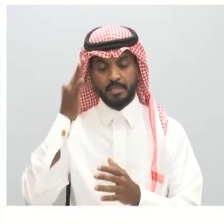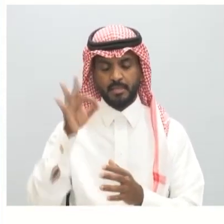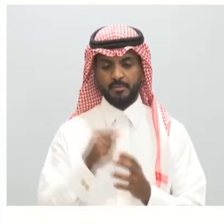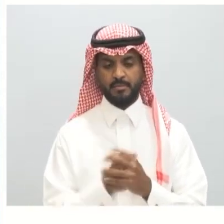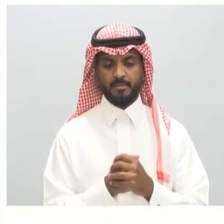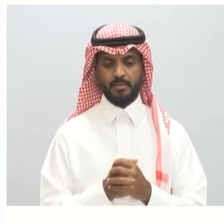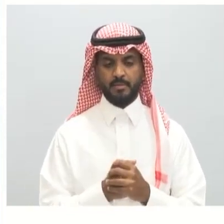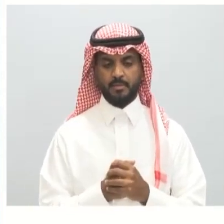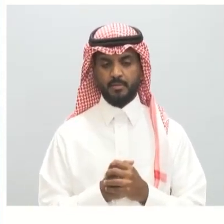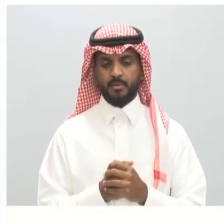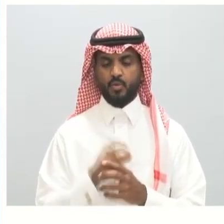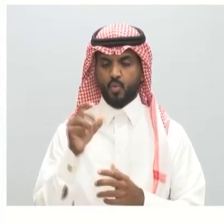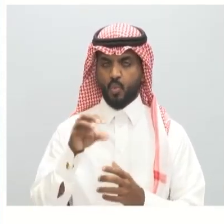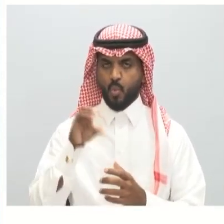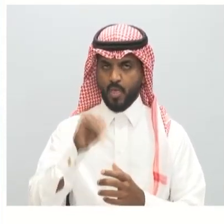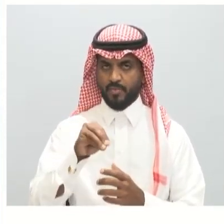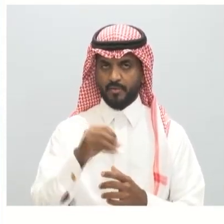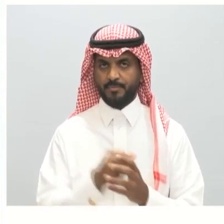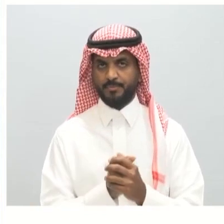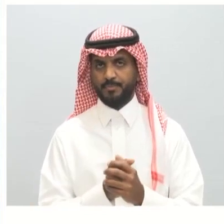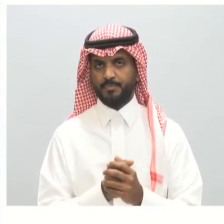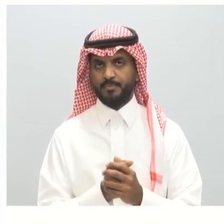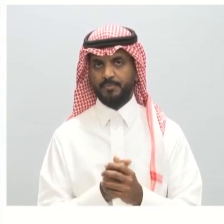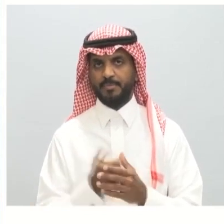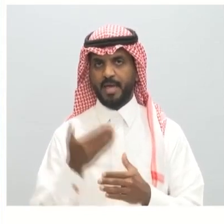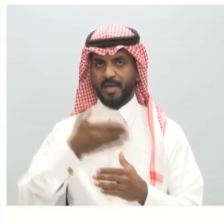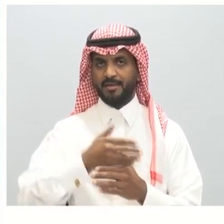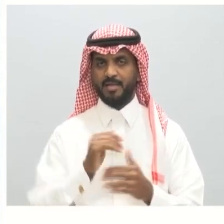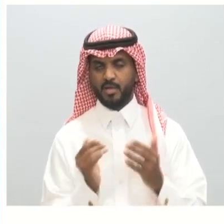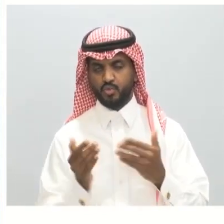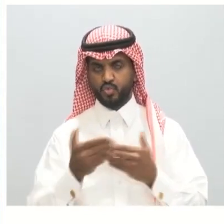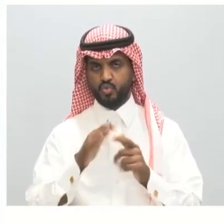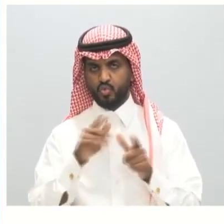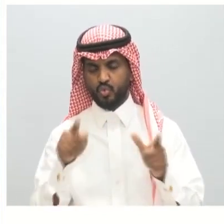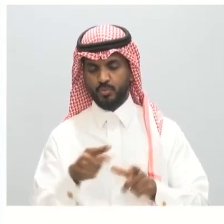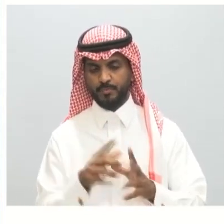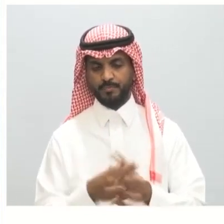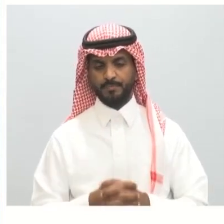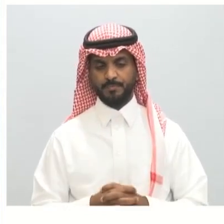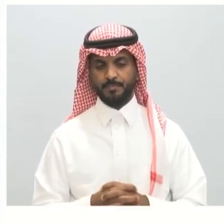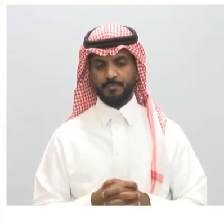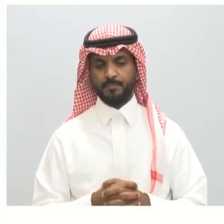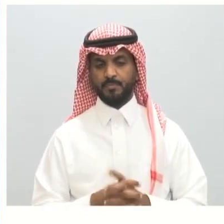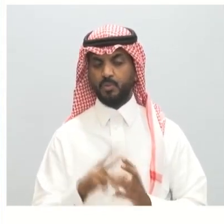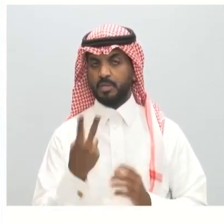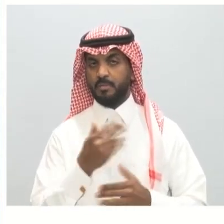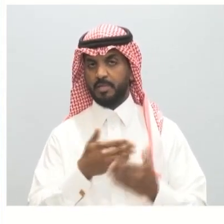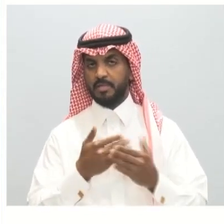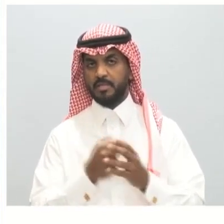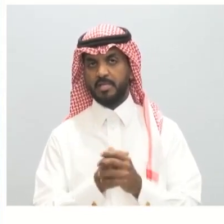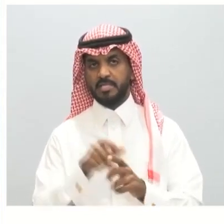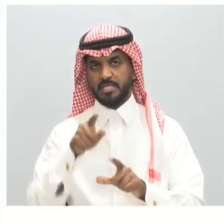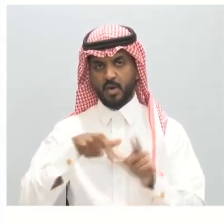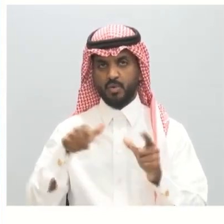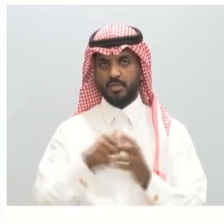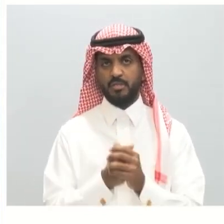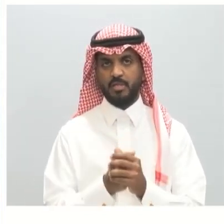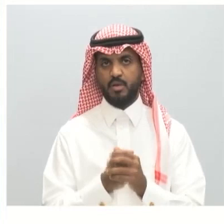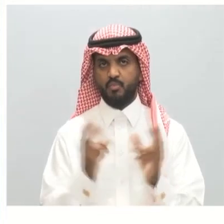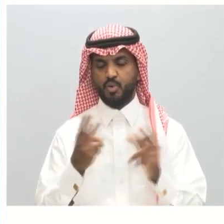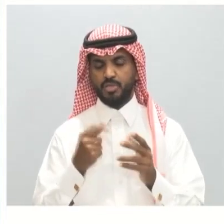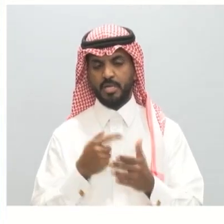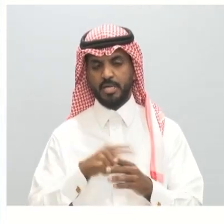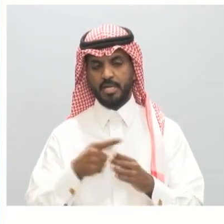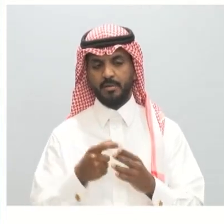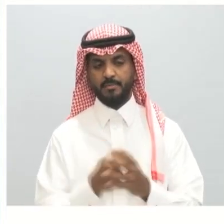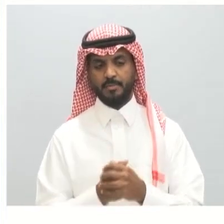وايضا تقوم بوضع هذه القيمه في داخل الصندوق اذا لدينا لبنتين اضبط زاويه المواجهه الى